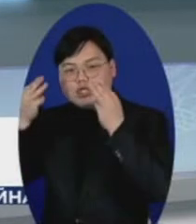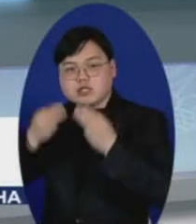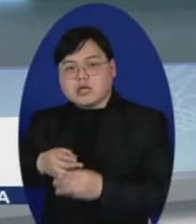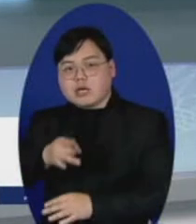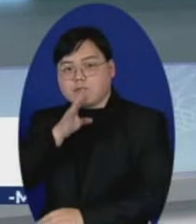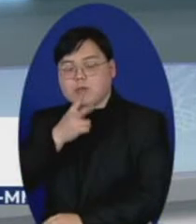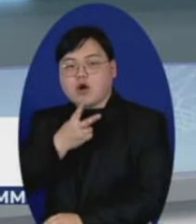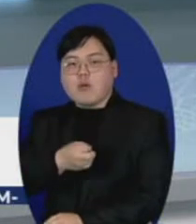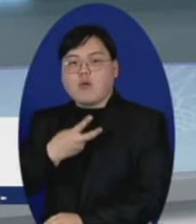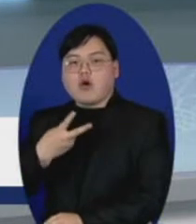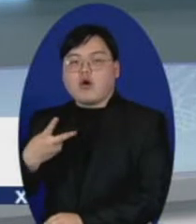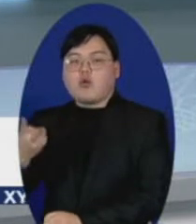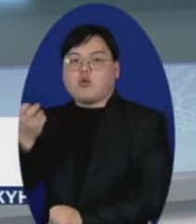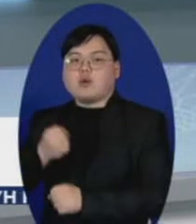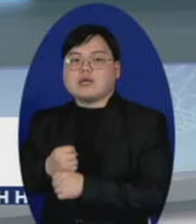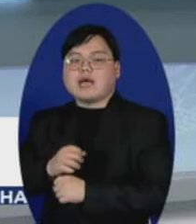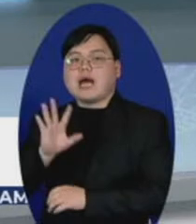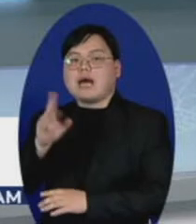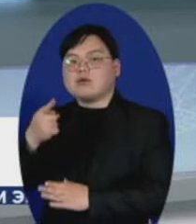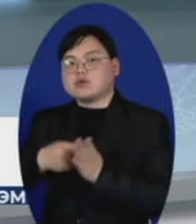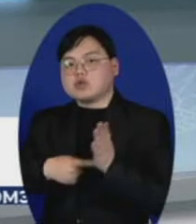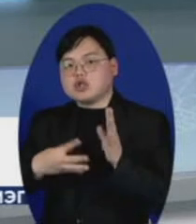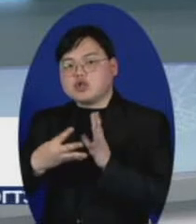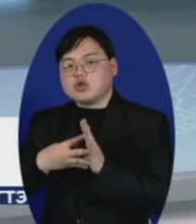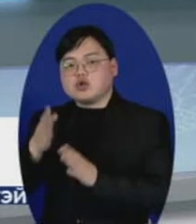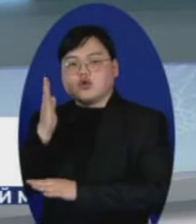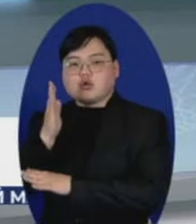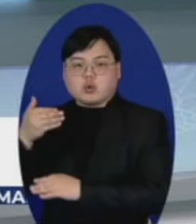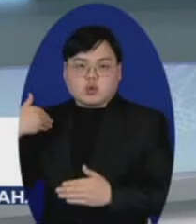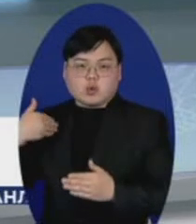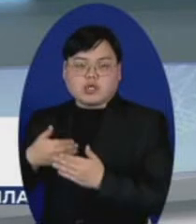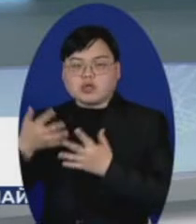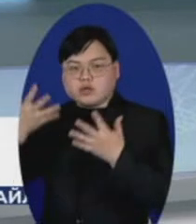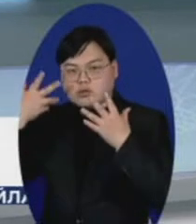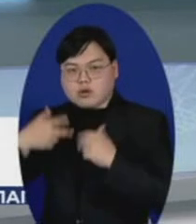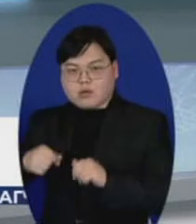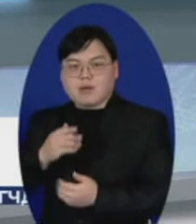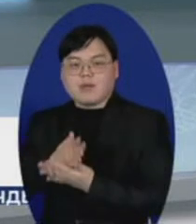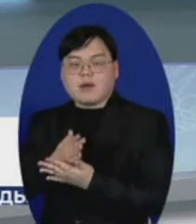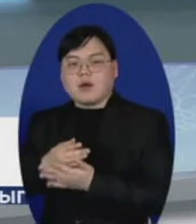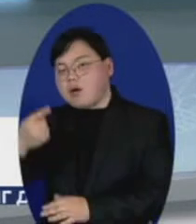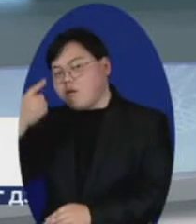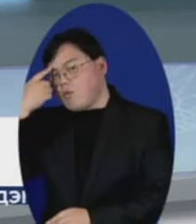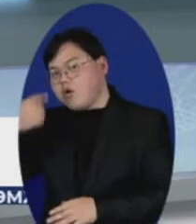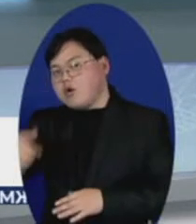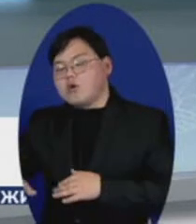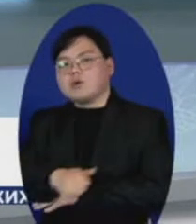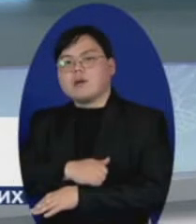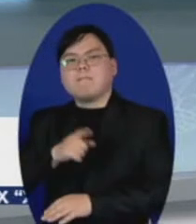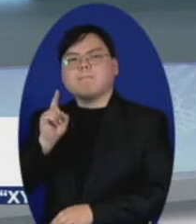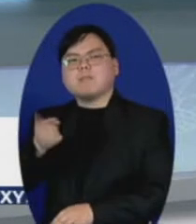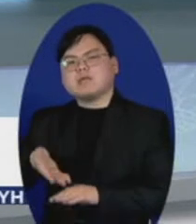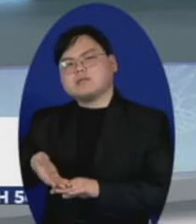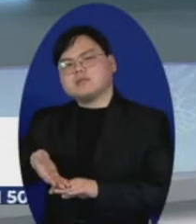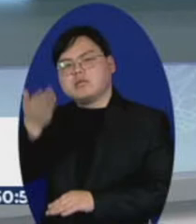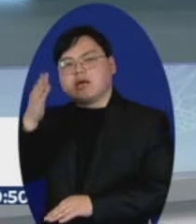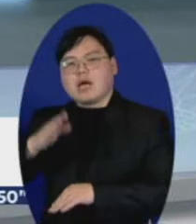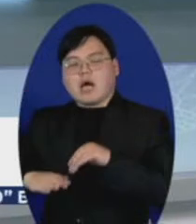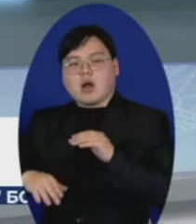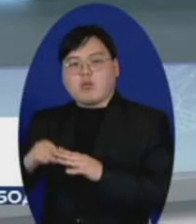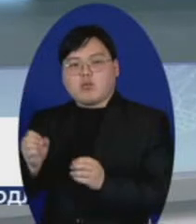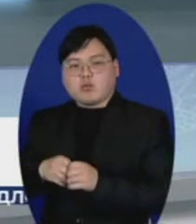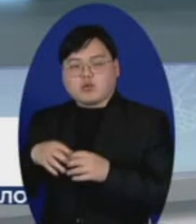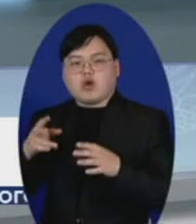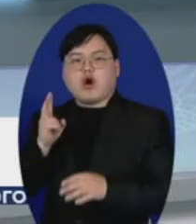2022 цогц үйл ажиллагааг 11-р сарын 9 хүртэл зохион байгуулж байна. Энд манай улсын 1000 гаруй гаруулаачдын 2000 гаруй